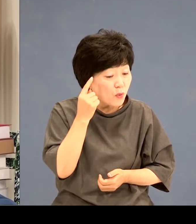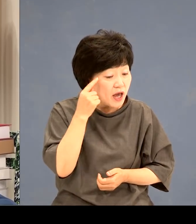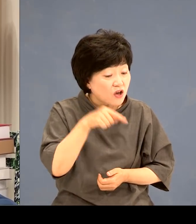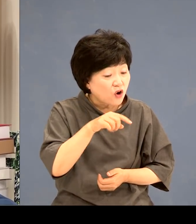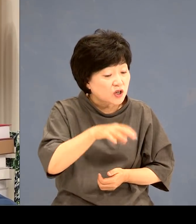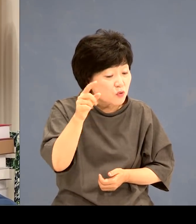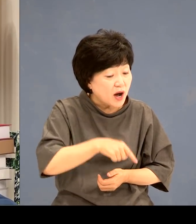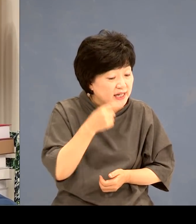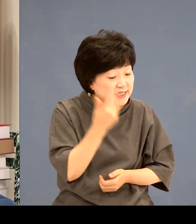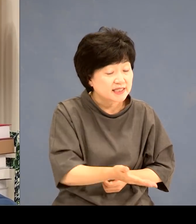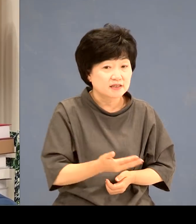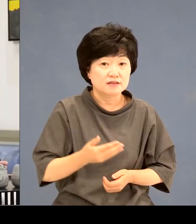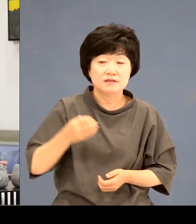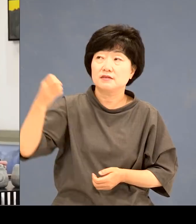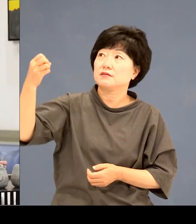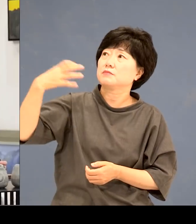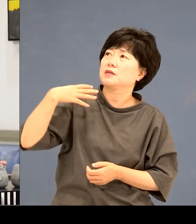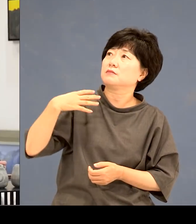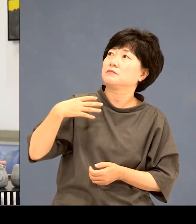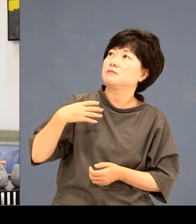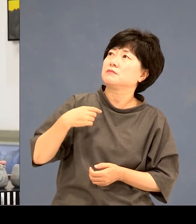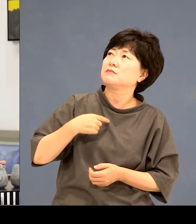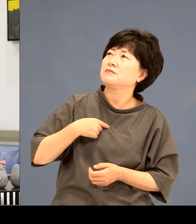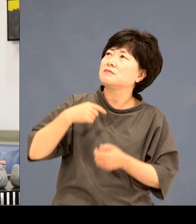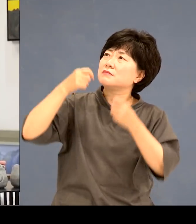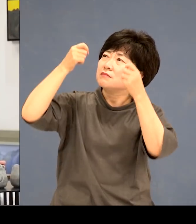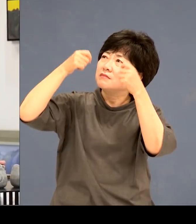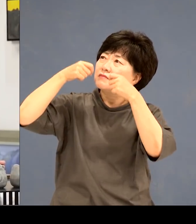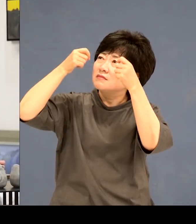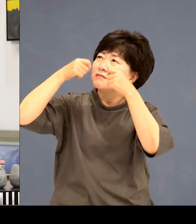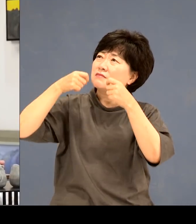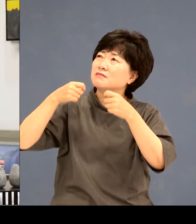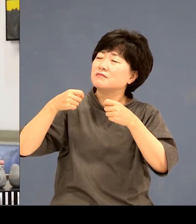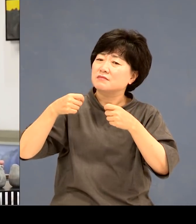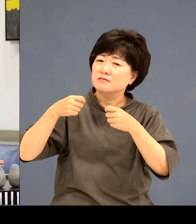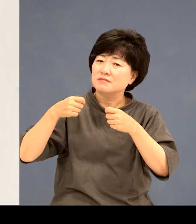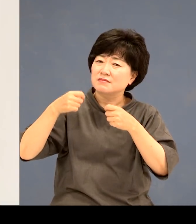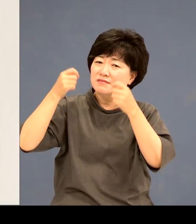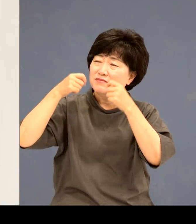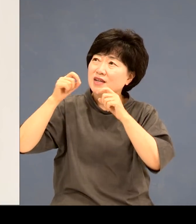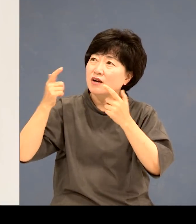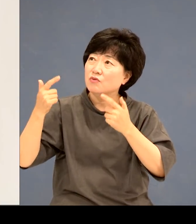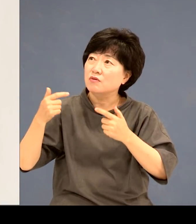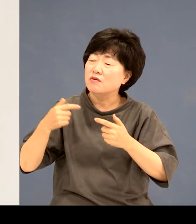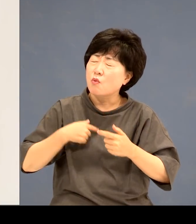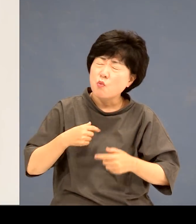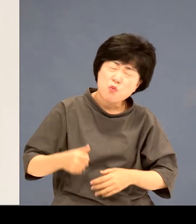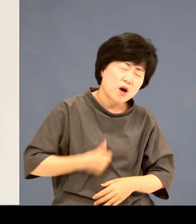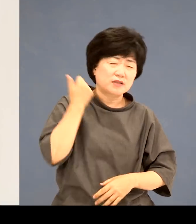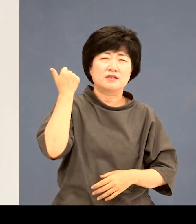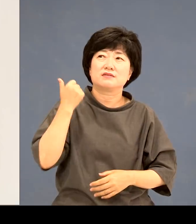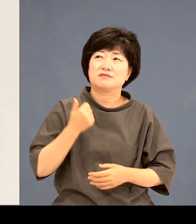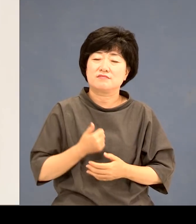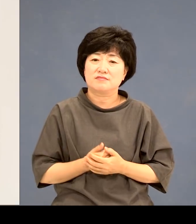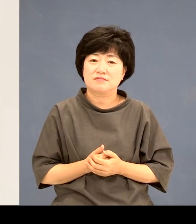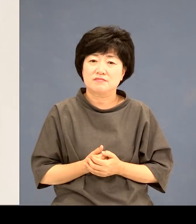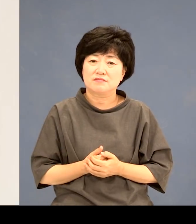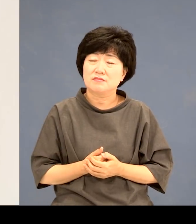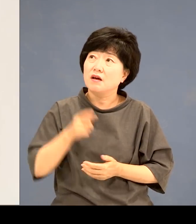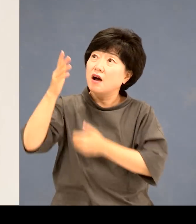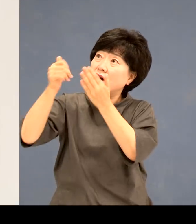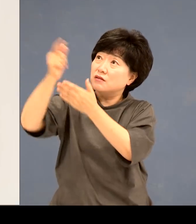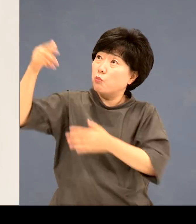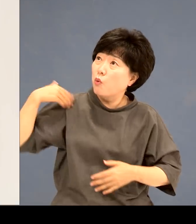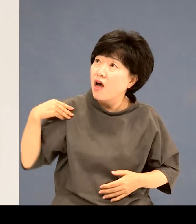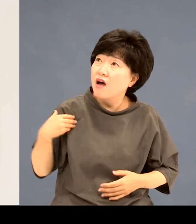너 여기 왜 와 있니? 이러시는 거예요. 제가 그 말을 듣고 막 울면서 통곡을 한 게 아니고 제가 화를